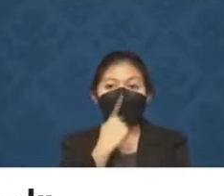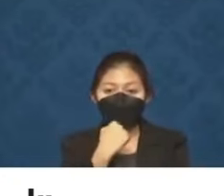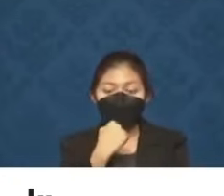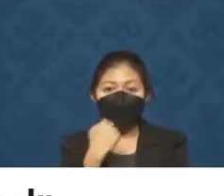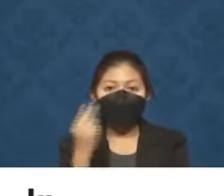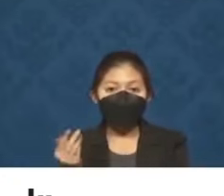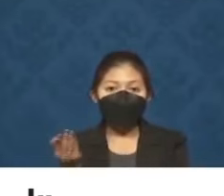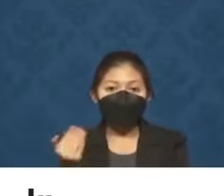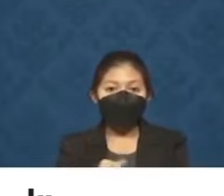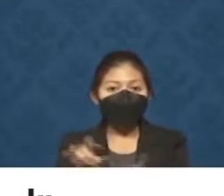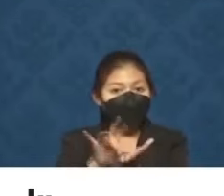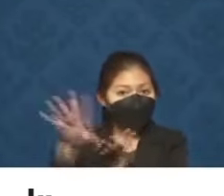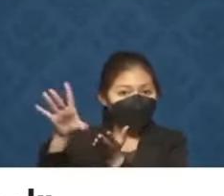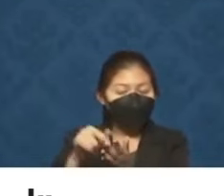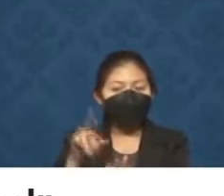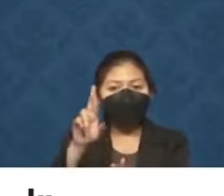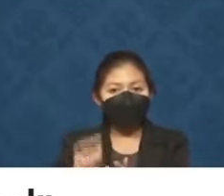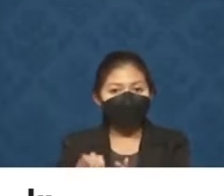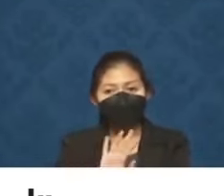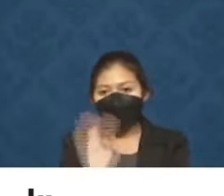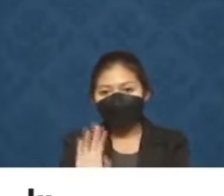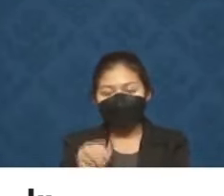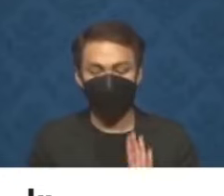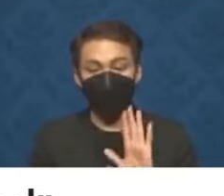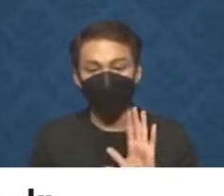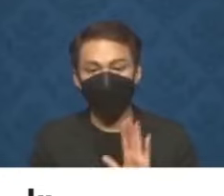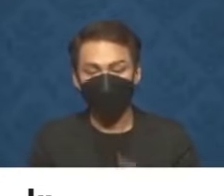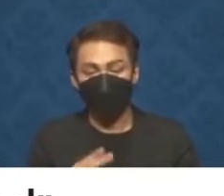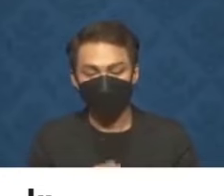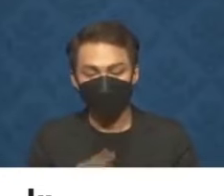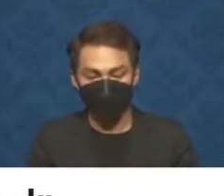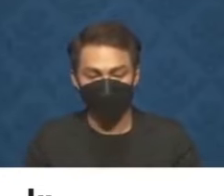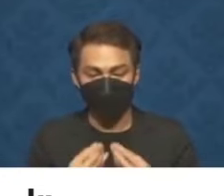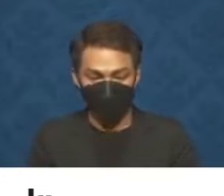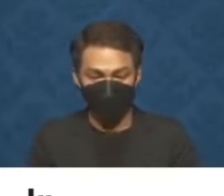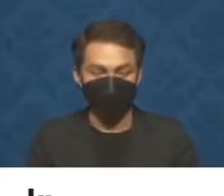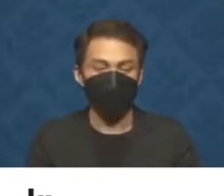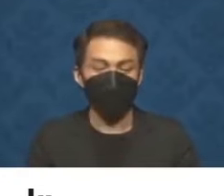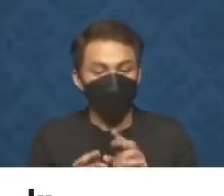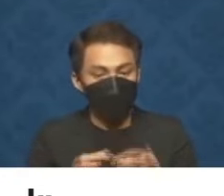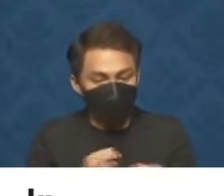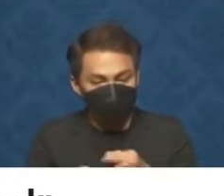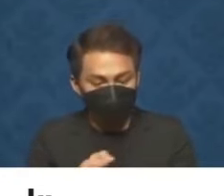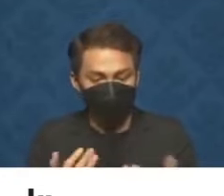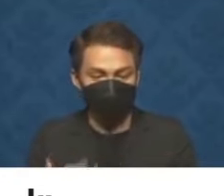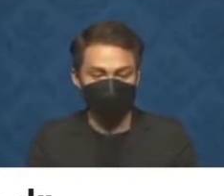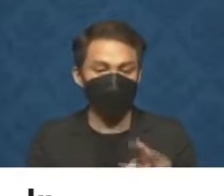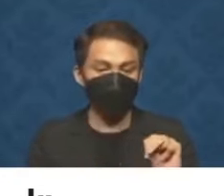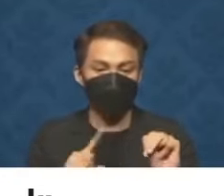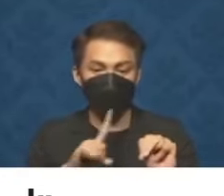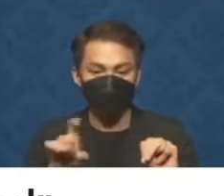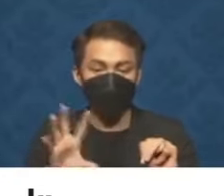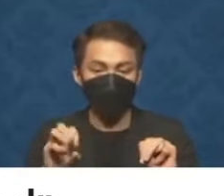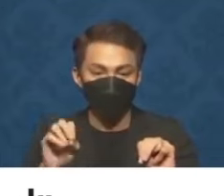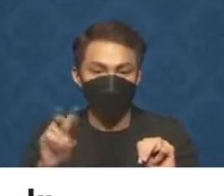นหลุดพ้นจากความทุกข์ยากความเจ็บและความจนเวลาของท่านได้หมดแล้ว ก็มีการหยิบใบแด